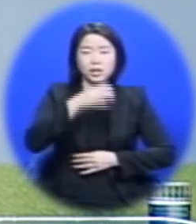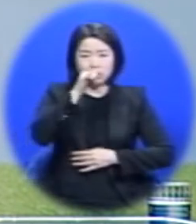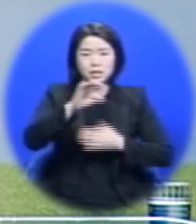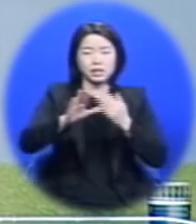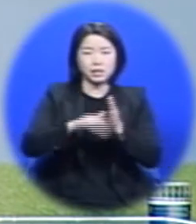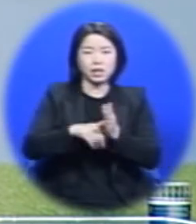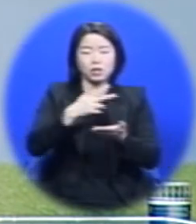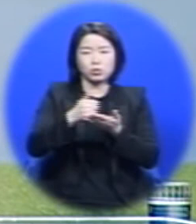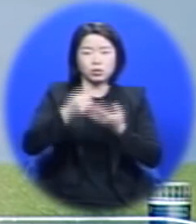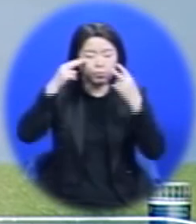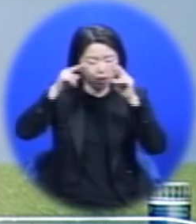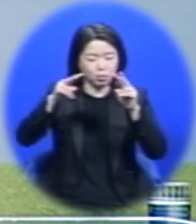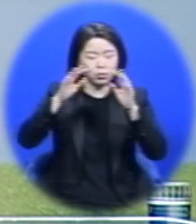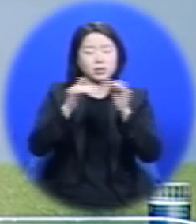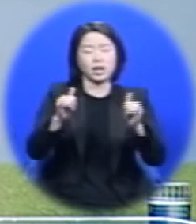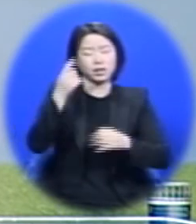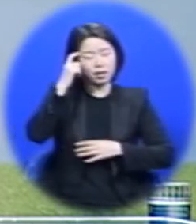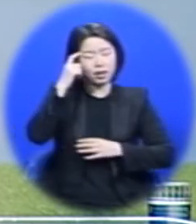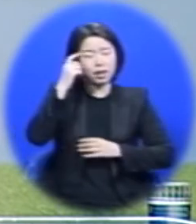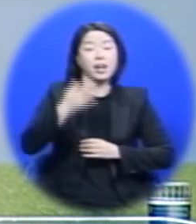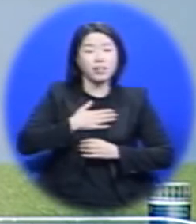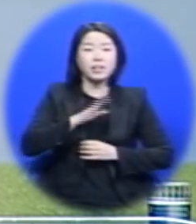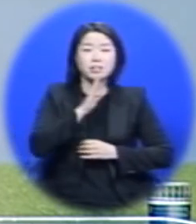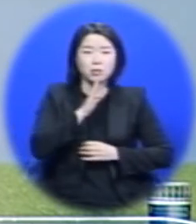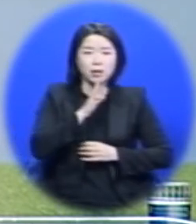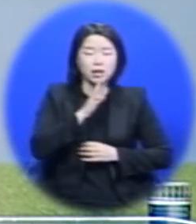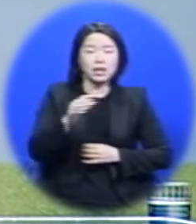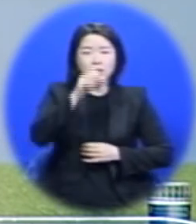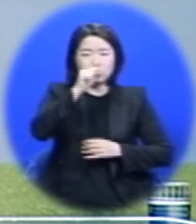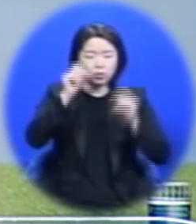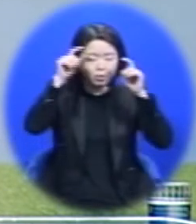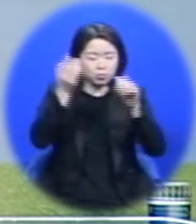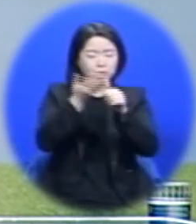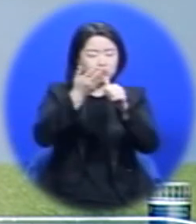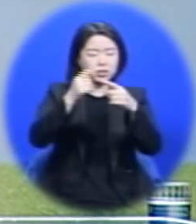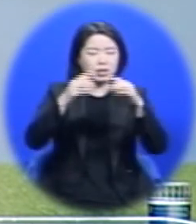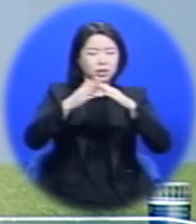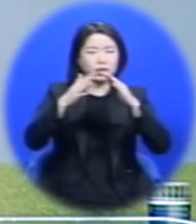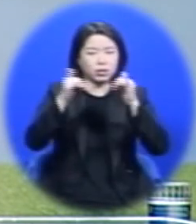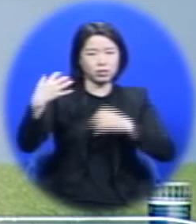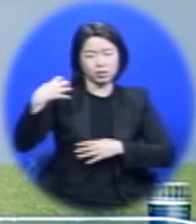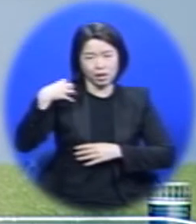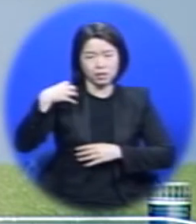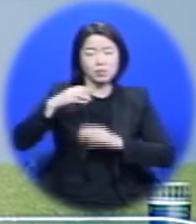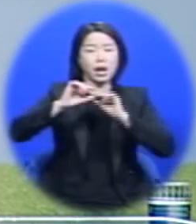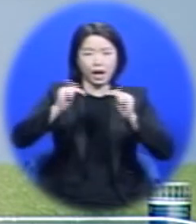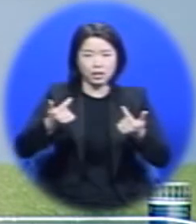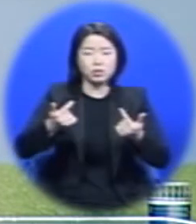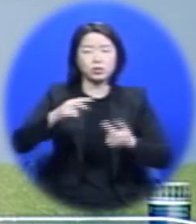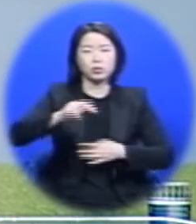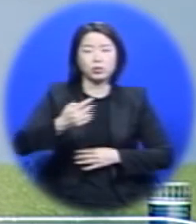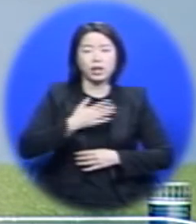주님을 바라보는 자인가? 나는 정말 선한 목자교회 담임 목사가 아니어도 내가 더 이상